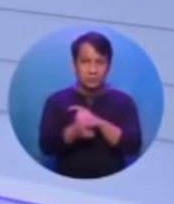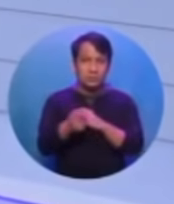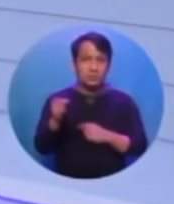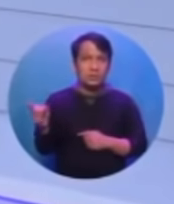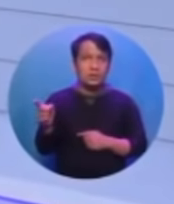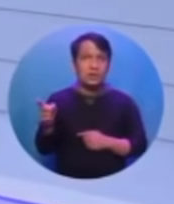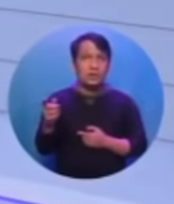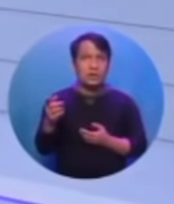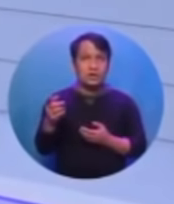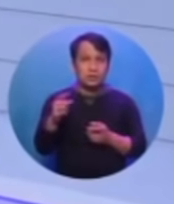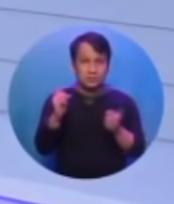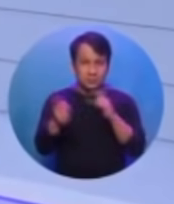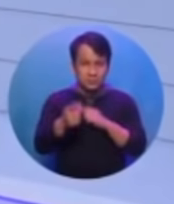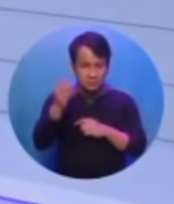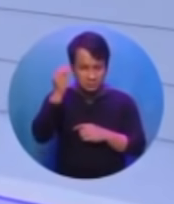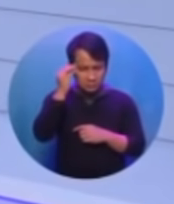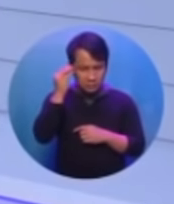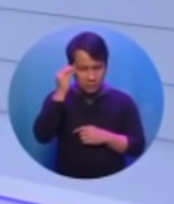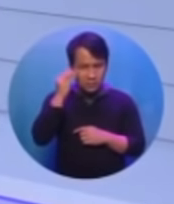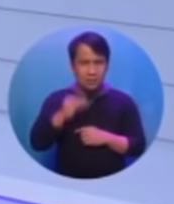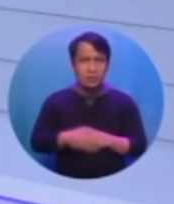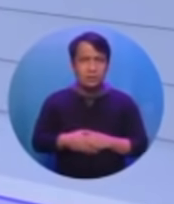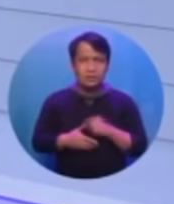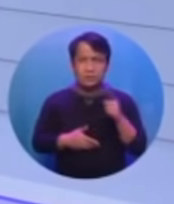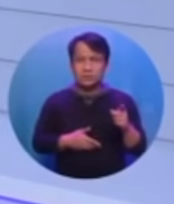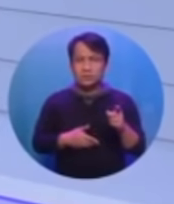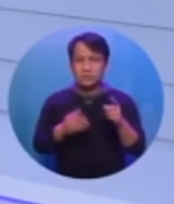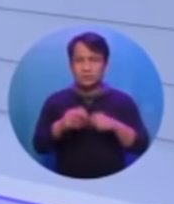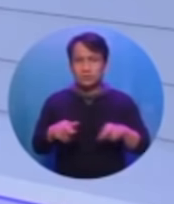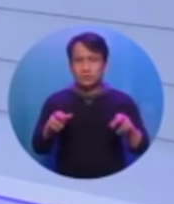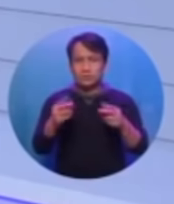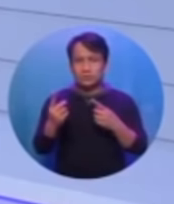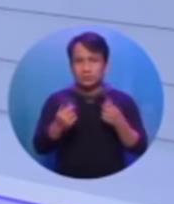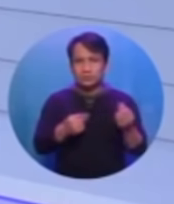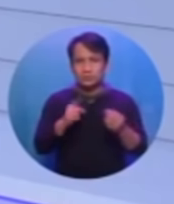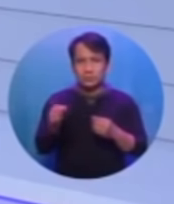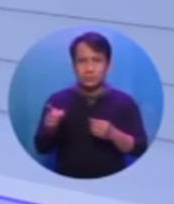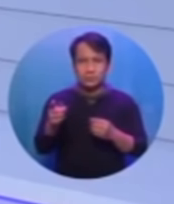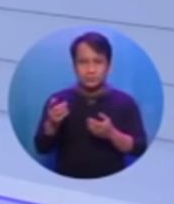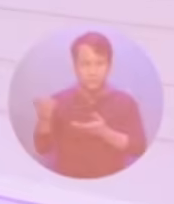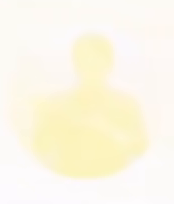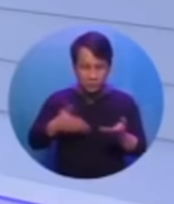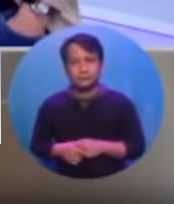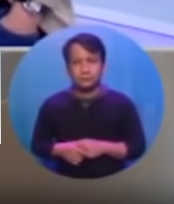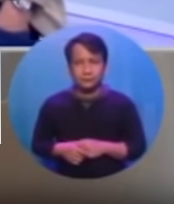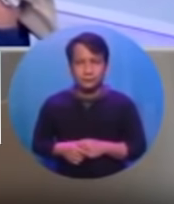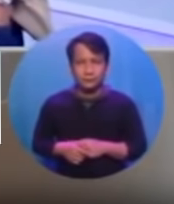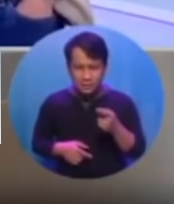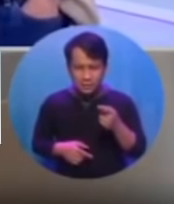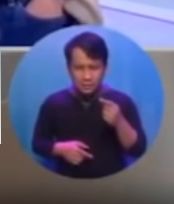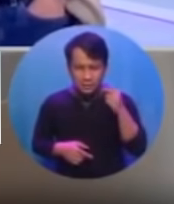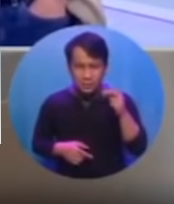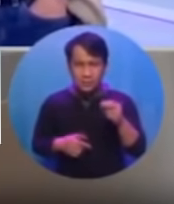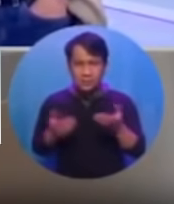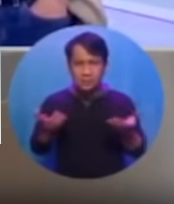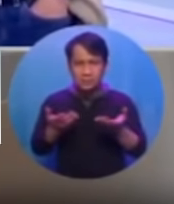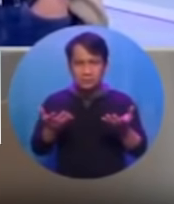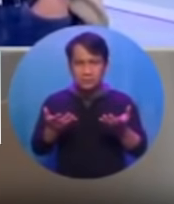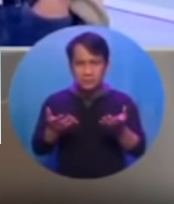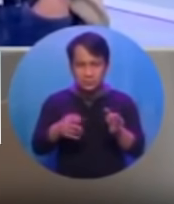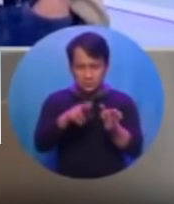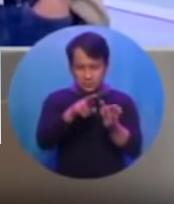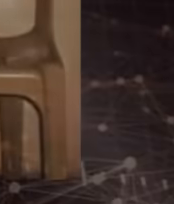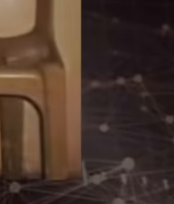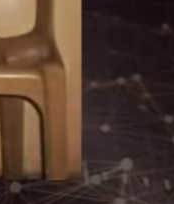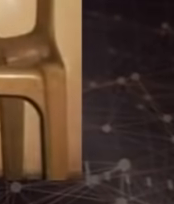kanilang pag-iisip. It should be done regularly, especially may hawak silang baril. Daniel, nasaan po ngayon